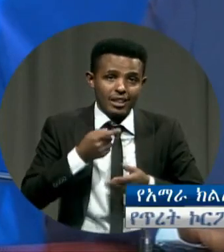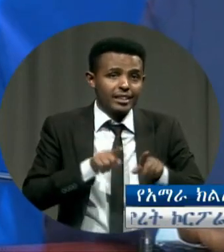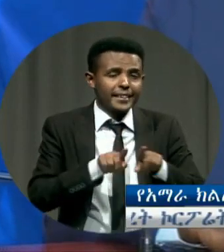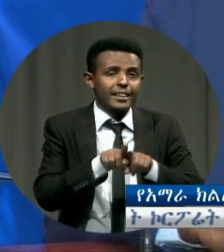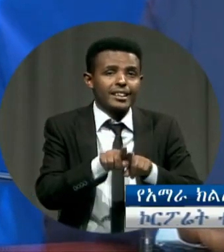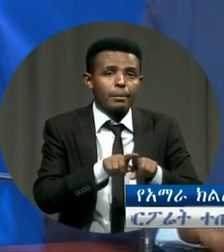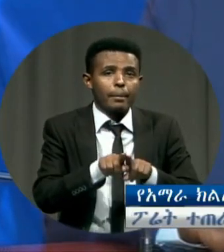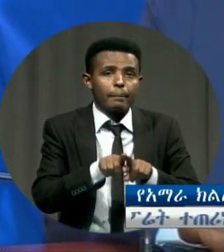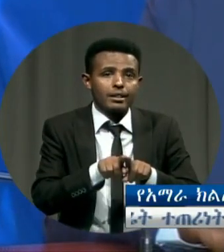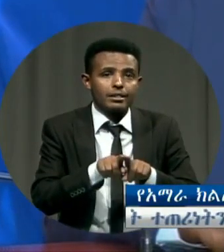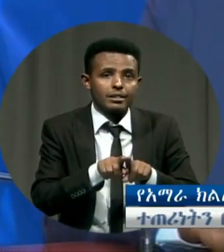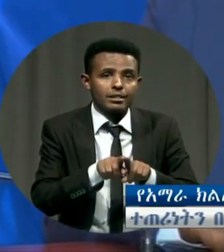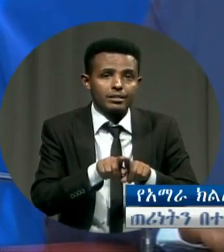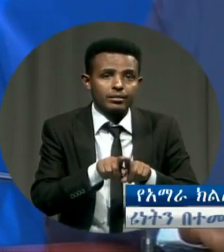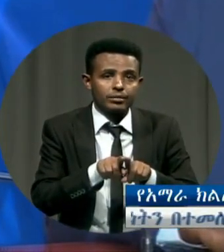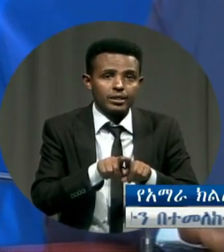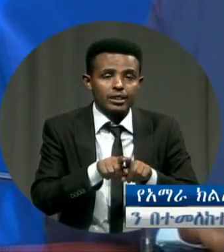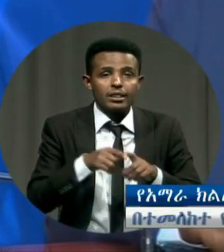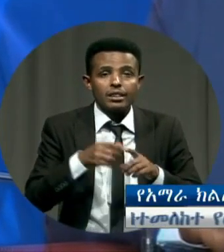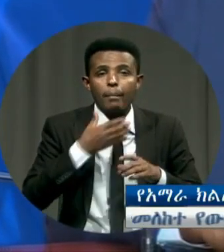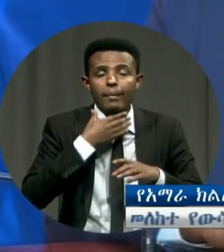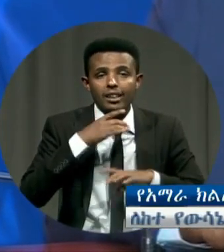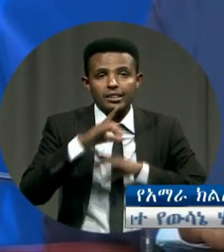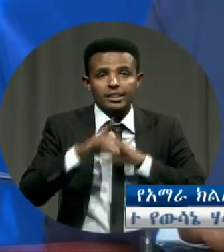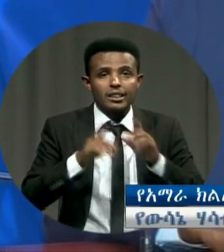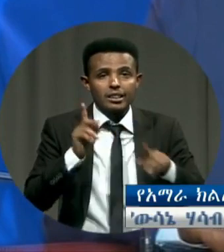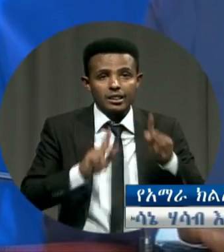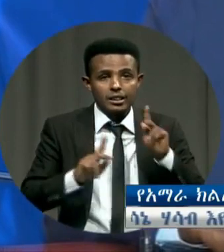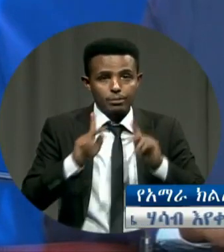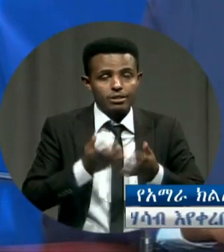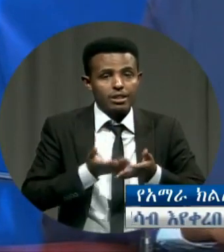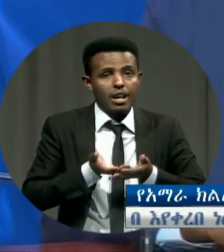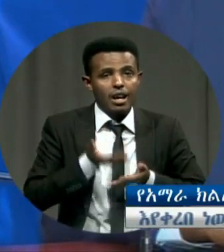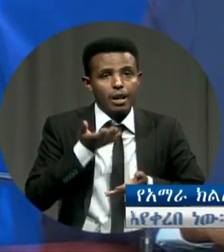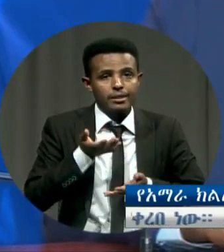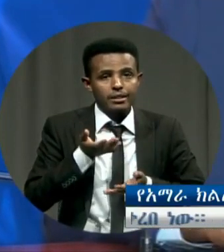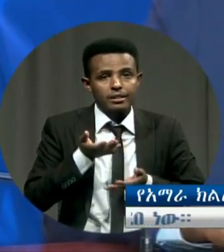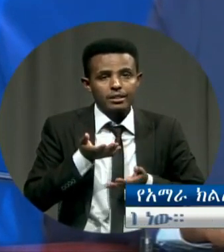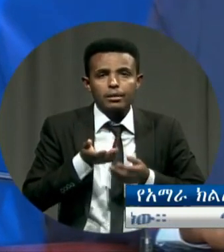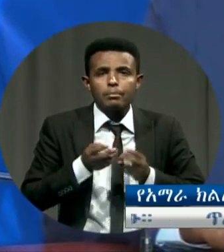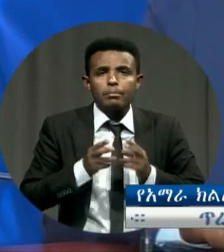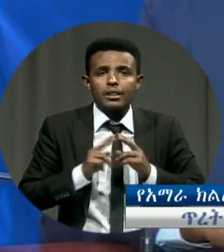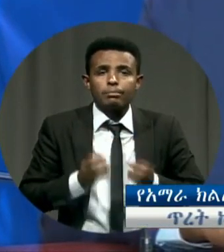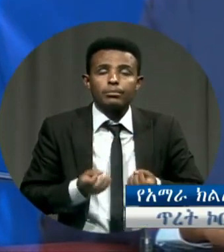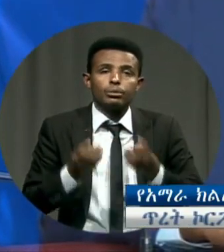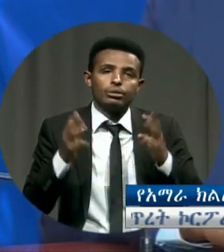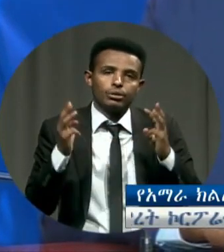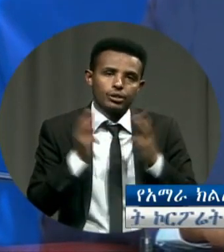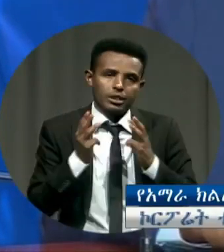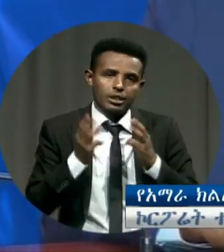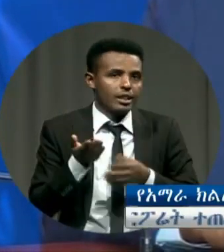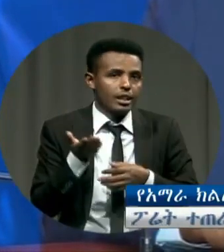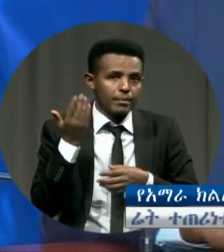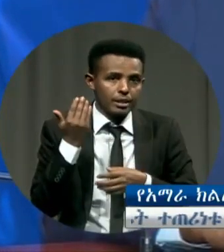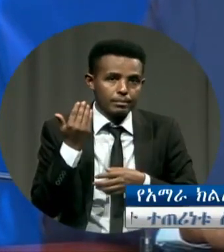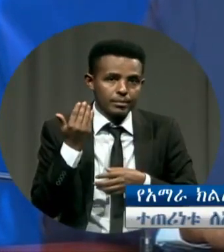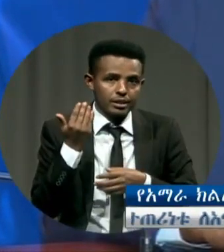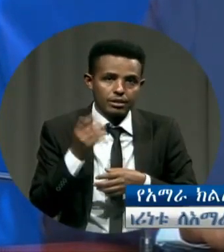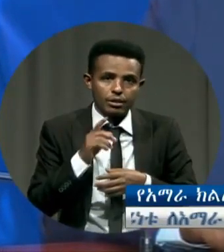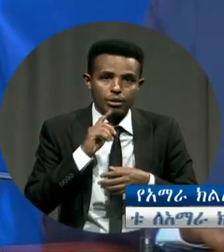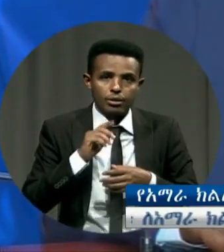ከተግባባን ይሄ የአማራ ክልል ህዝቦች ሀብት በጣም ብዙ ችግርም የነበረበት ነው